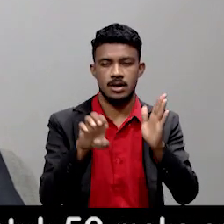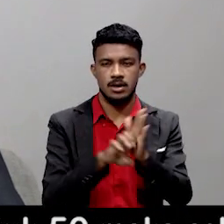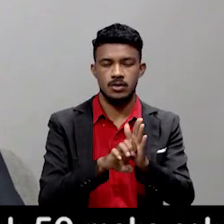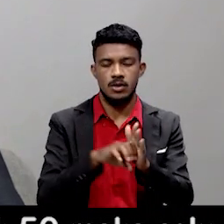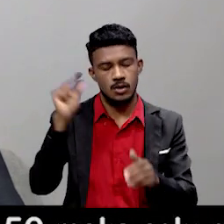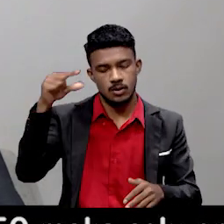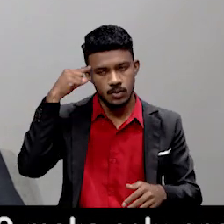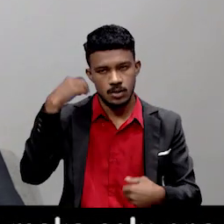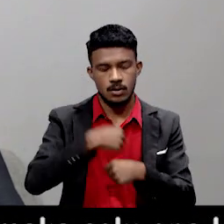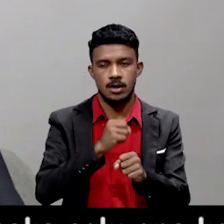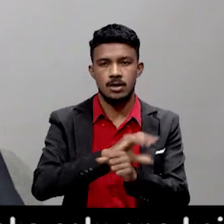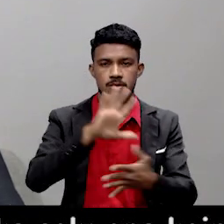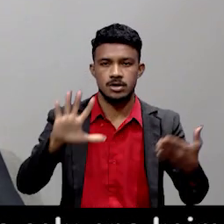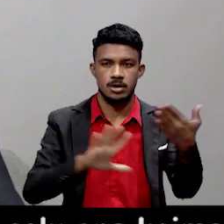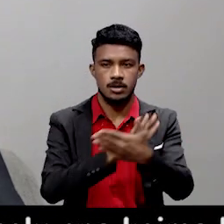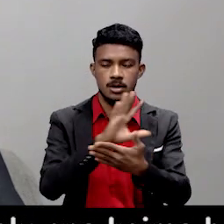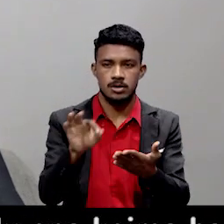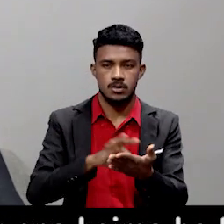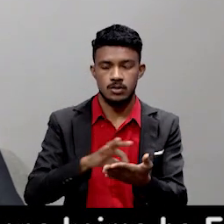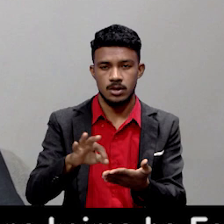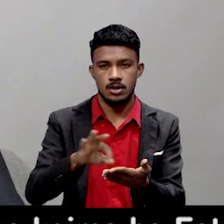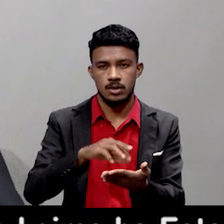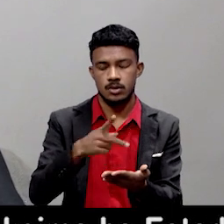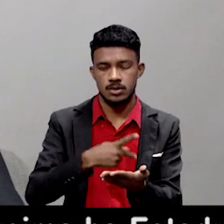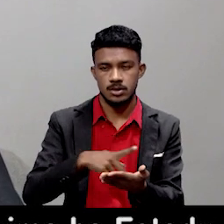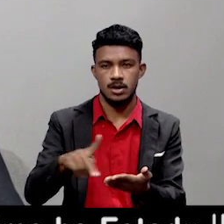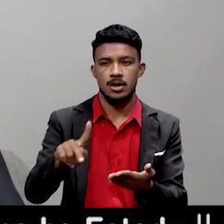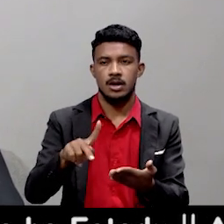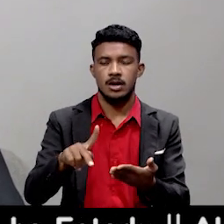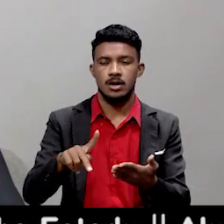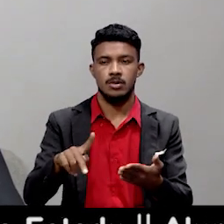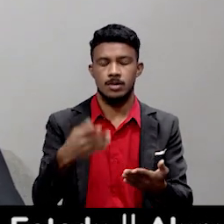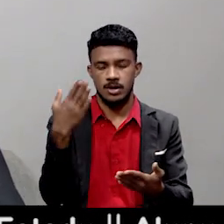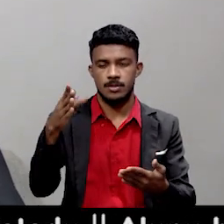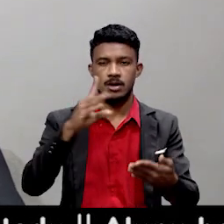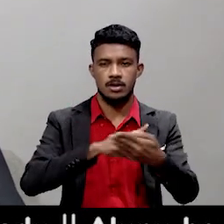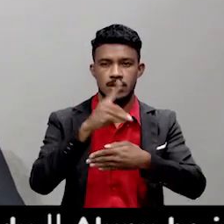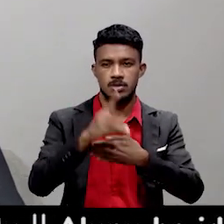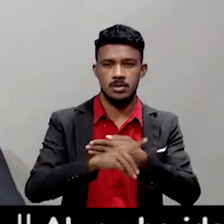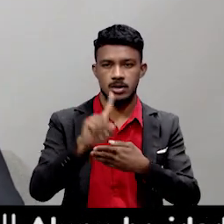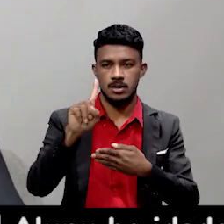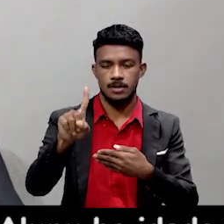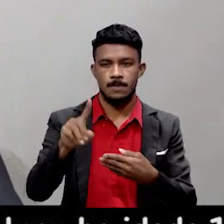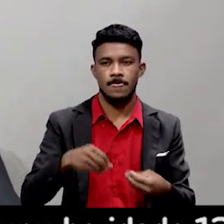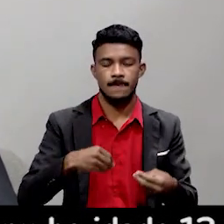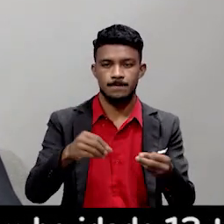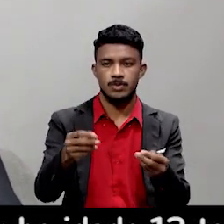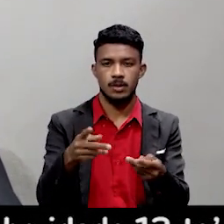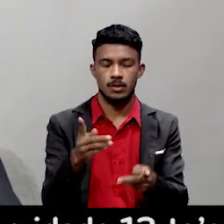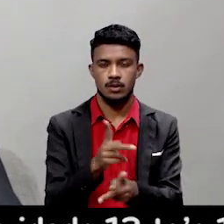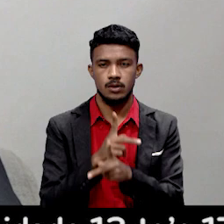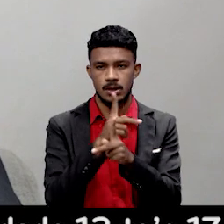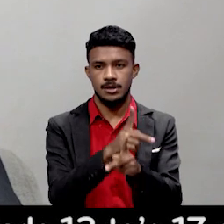weru halu selebrasan kontratu ba honia per be halu desumento ruma ida asigurati sane bistalu para la vele